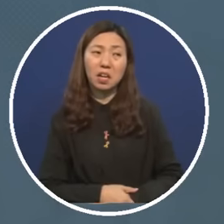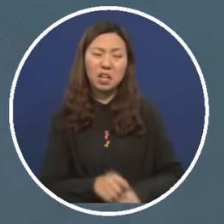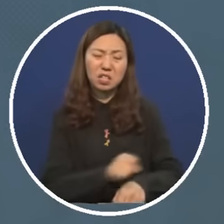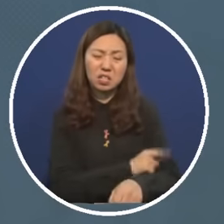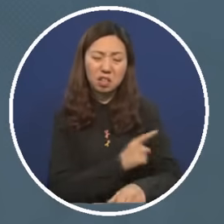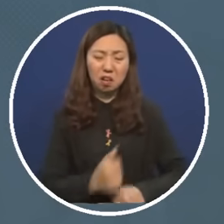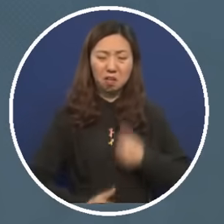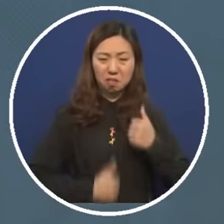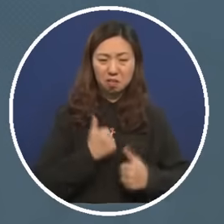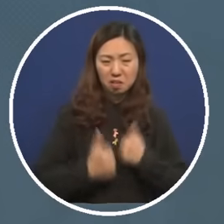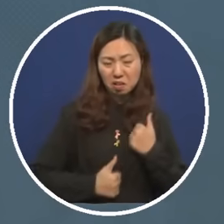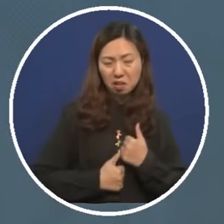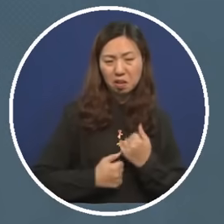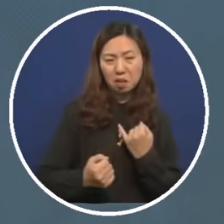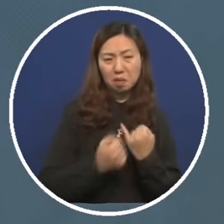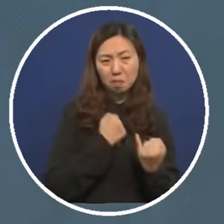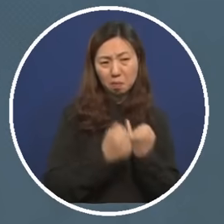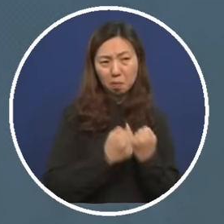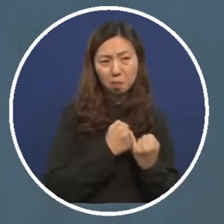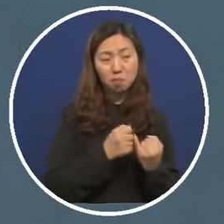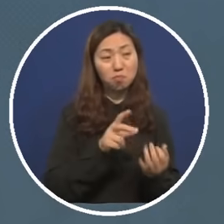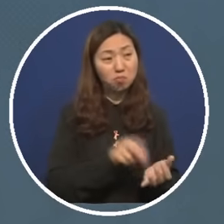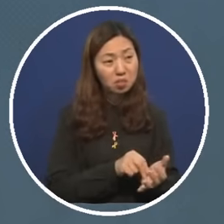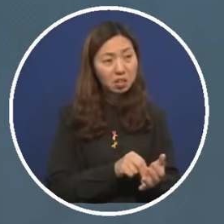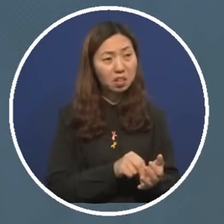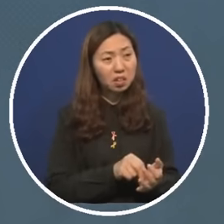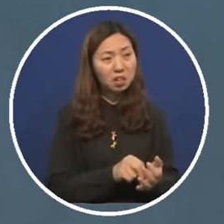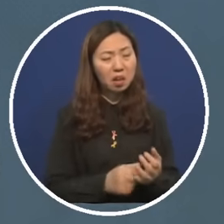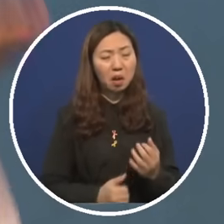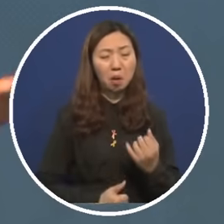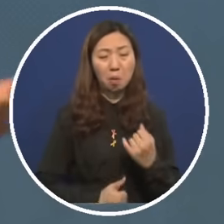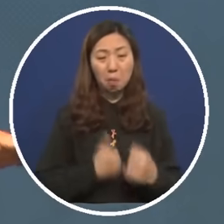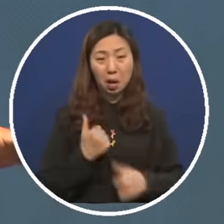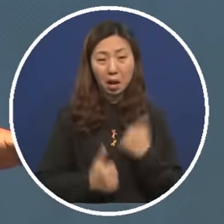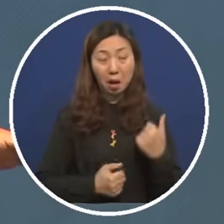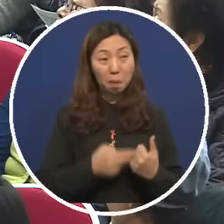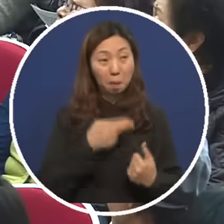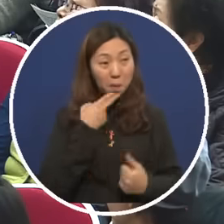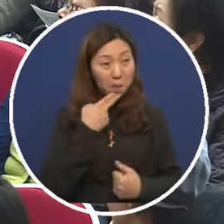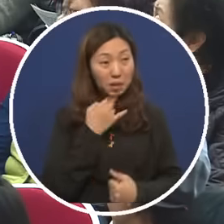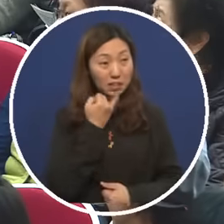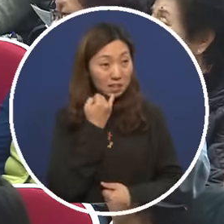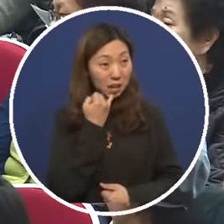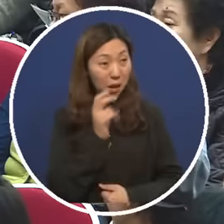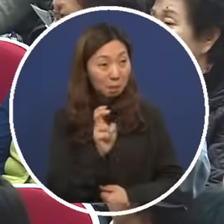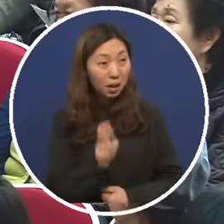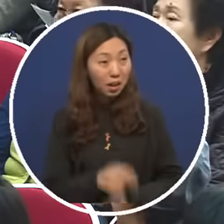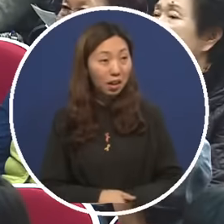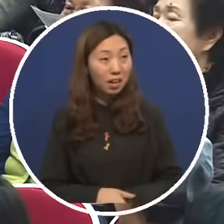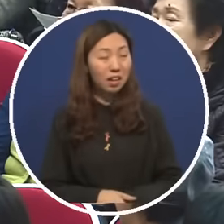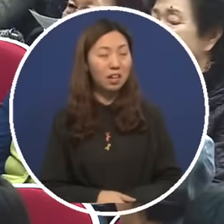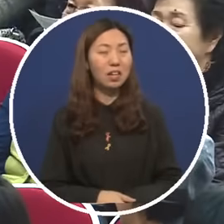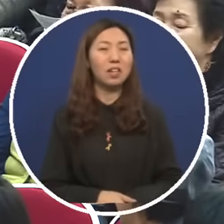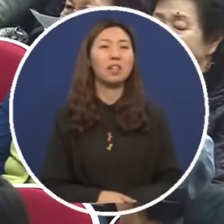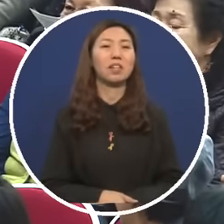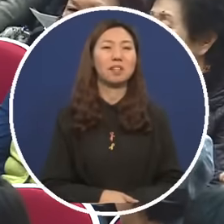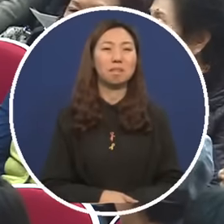내고 폭행하고 이런 거는 문제지만은 그런 성질 안 낼 때는 괜찮나 보죠? 네.